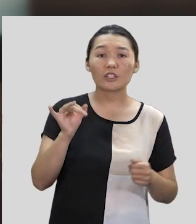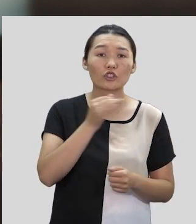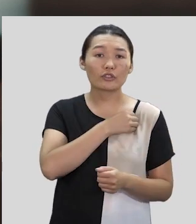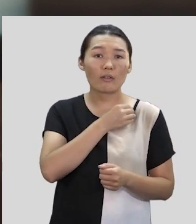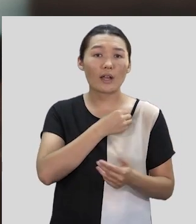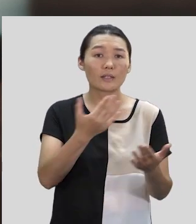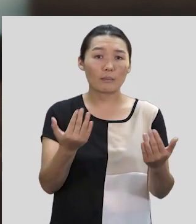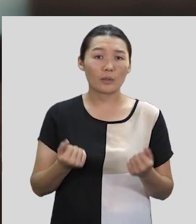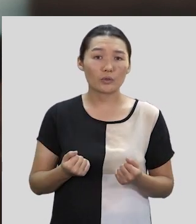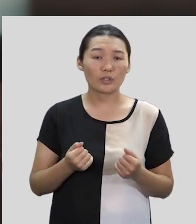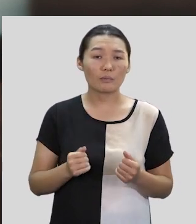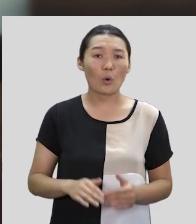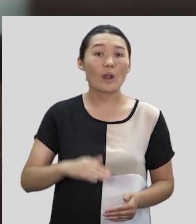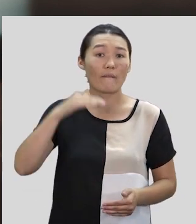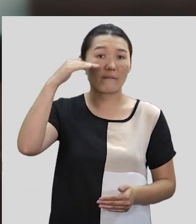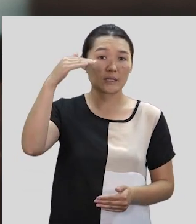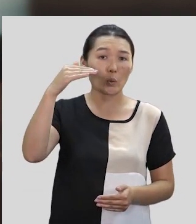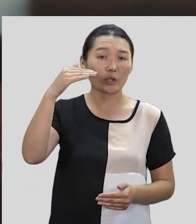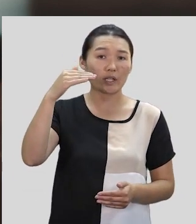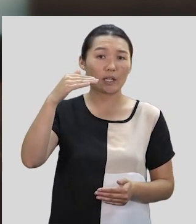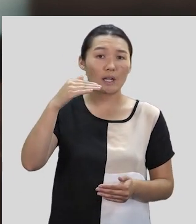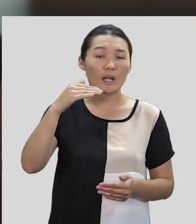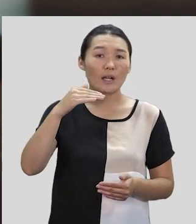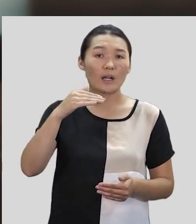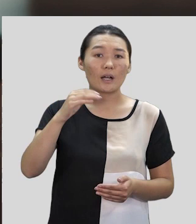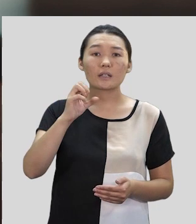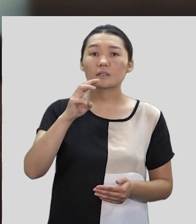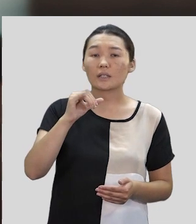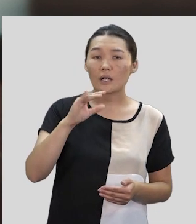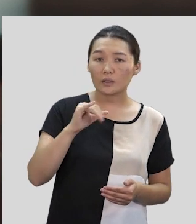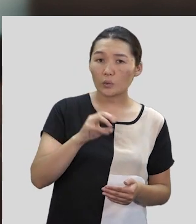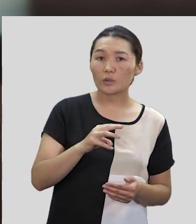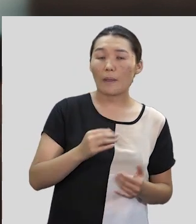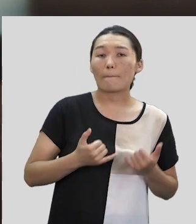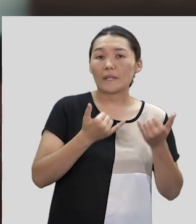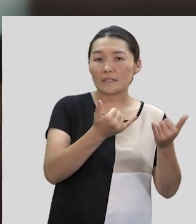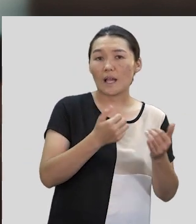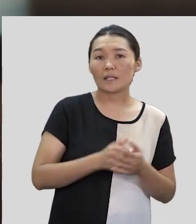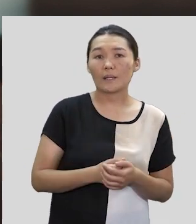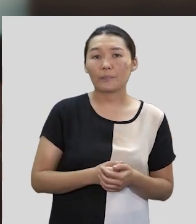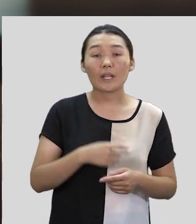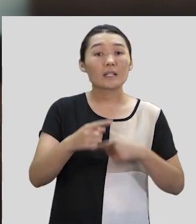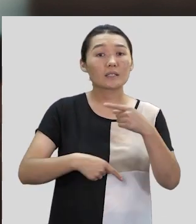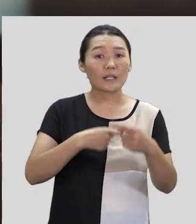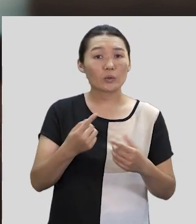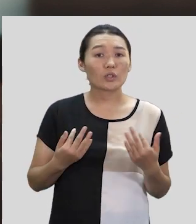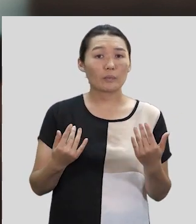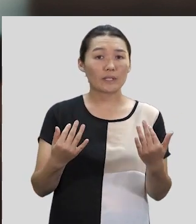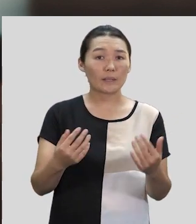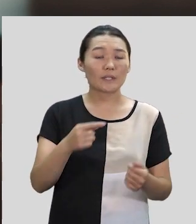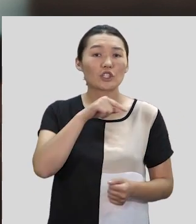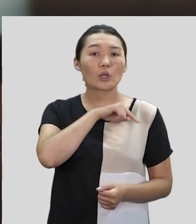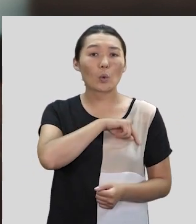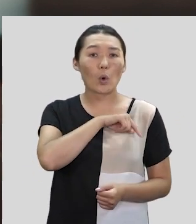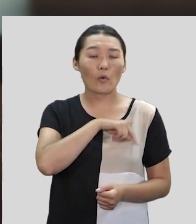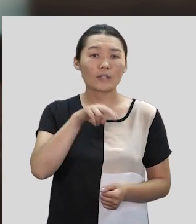более высокий статус престиж признание следующие потребности духовные потребности